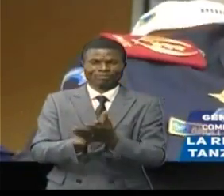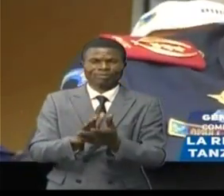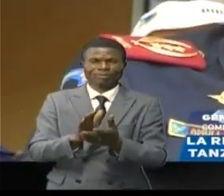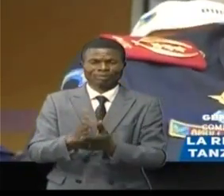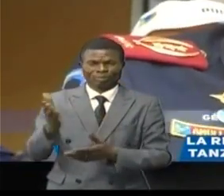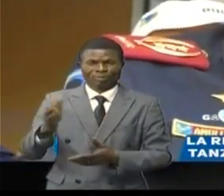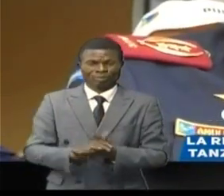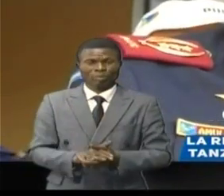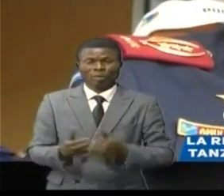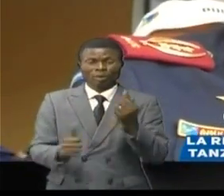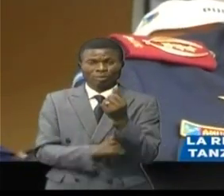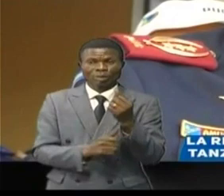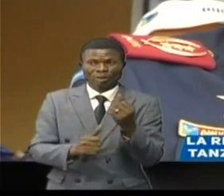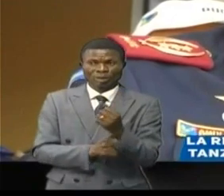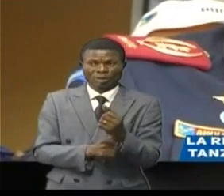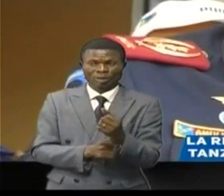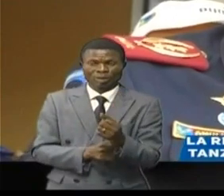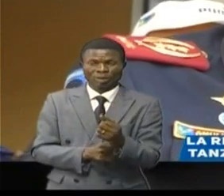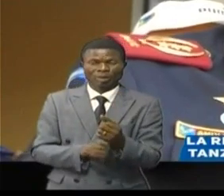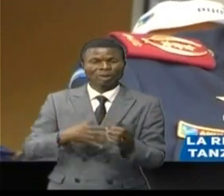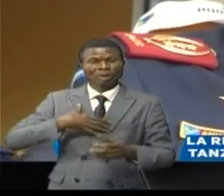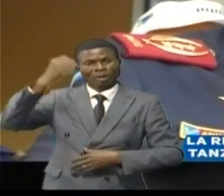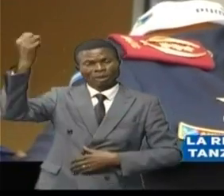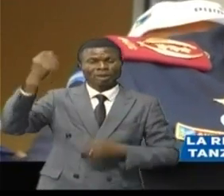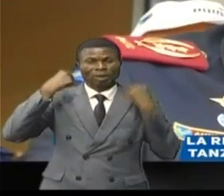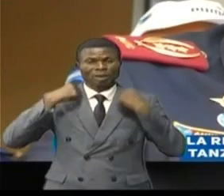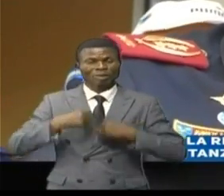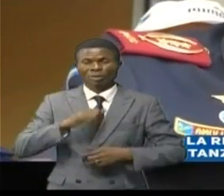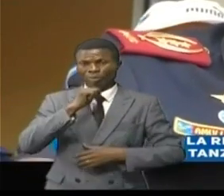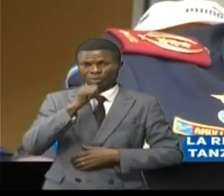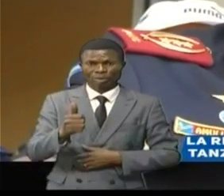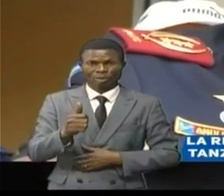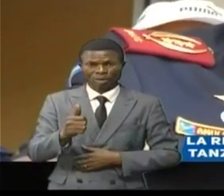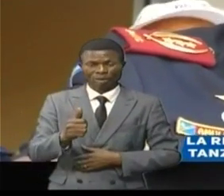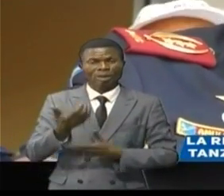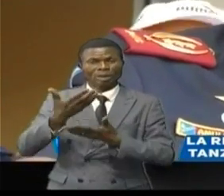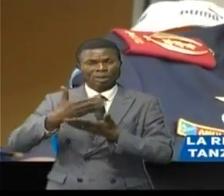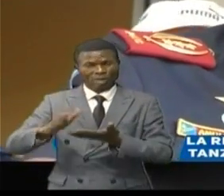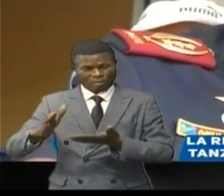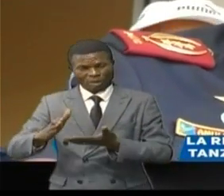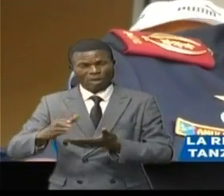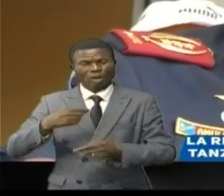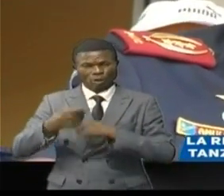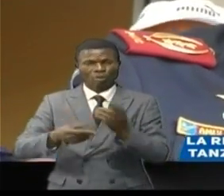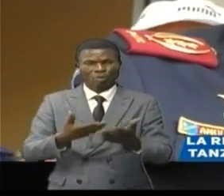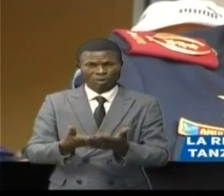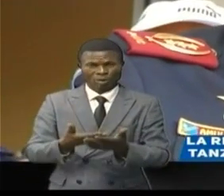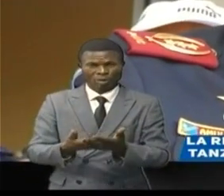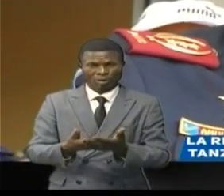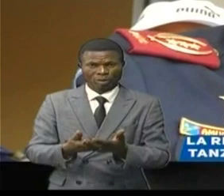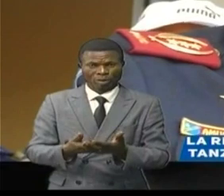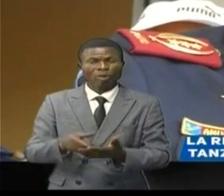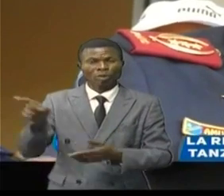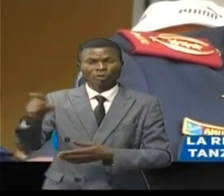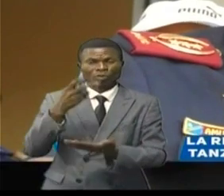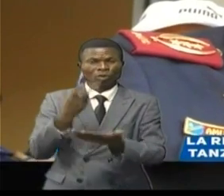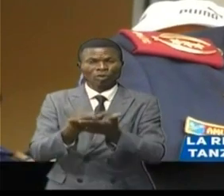Ceux qui n'ont pas pu ramener les médailles ou les trophées, ce n'est qu'une partie remise. Vous êtes des